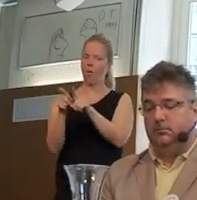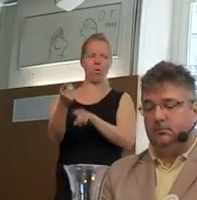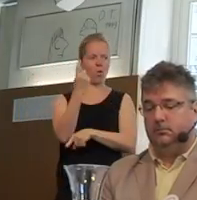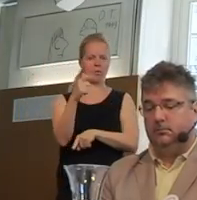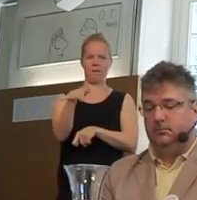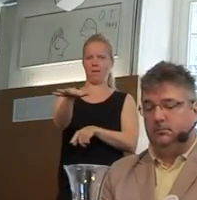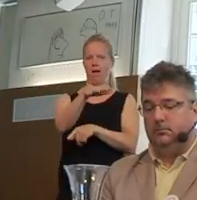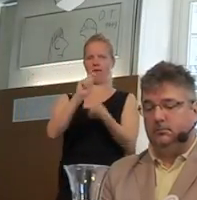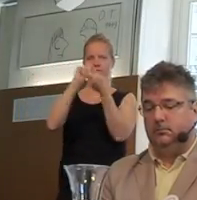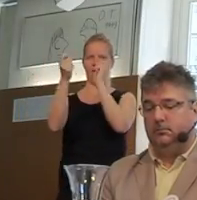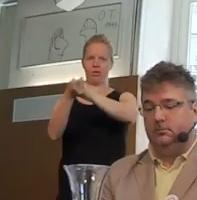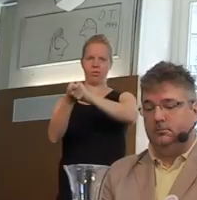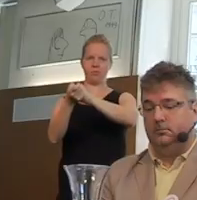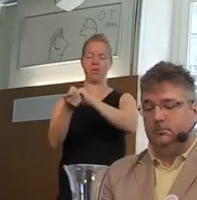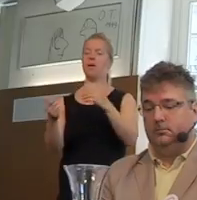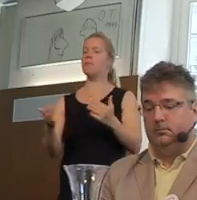anders beim Thema